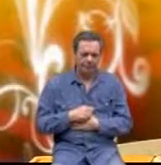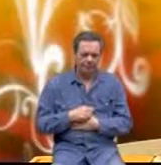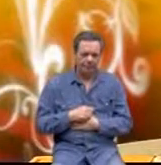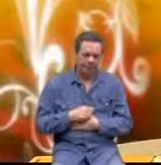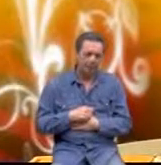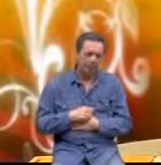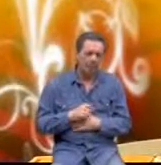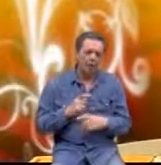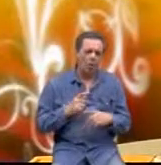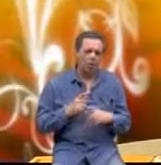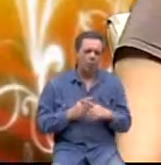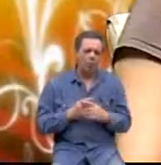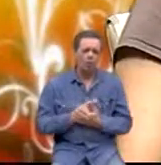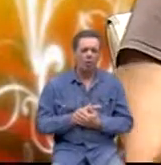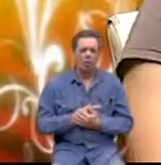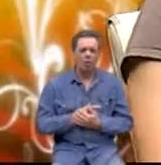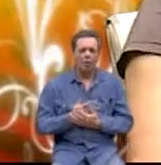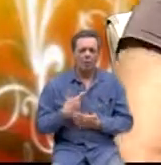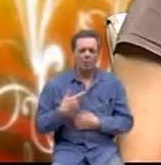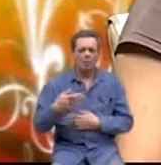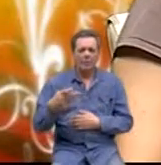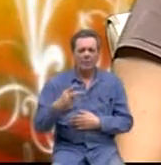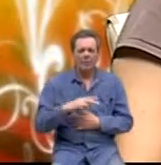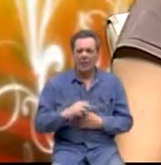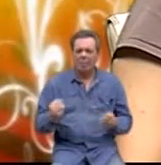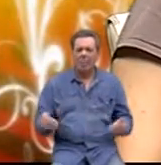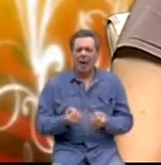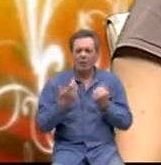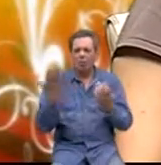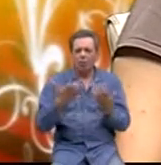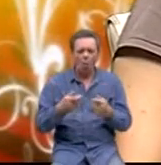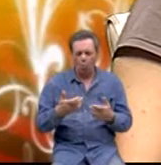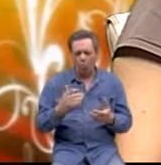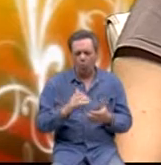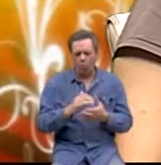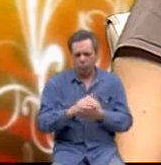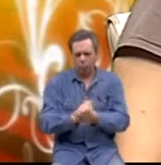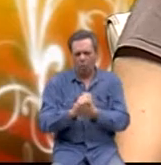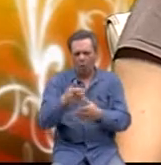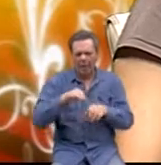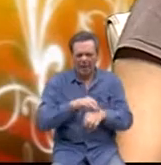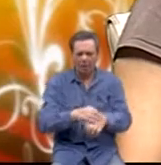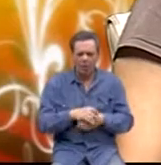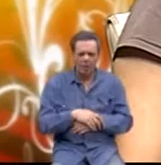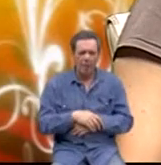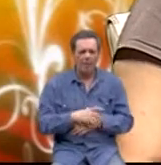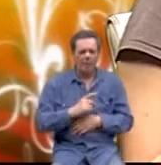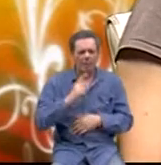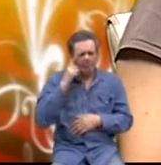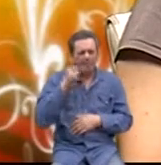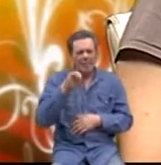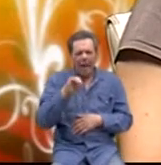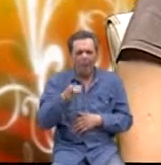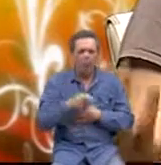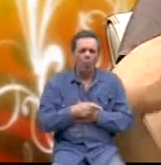je, pa zato baš kažem, evo, možda da se vratimo na akciju koju kolegica vodi, zapravo i organizira. Mislim da je tu